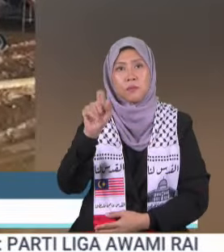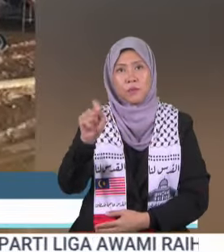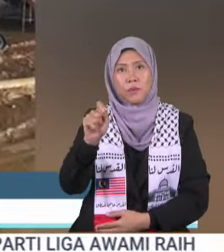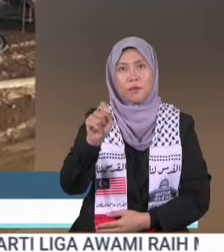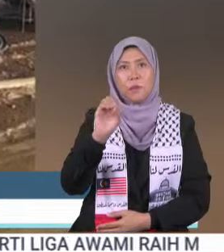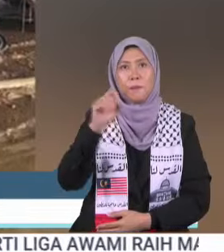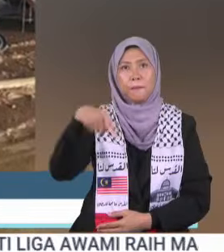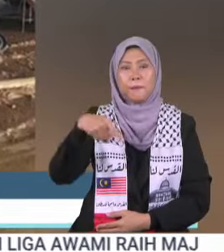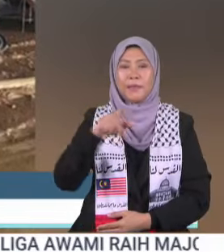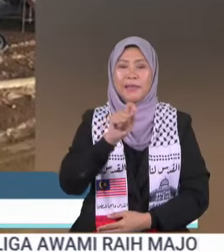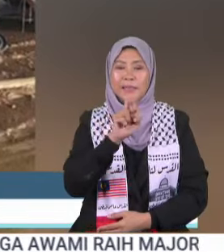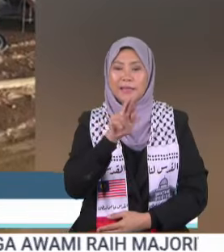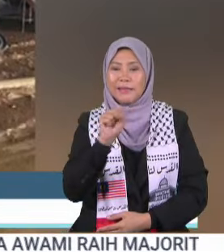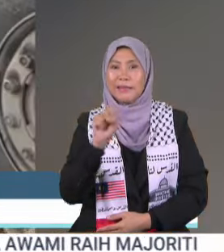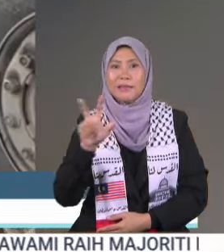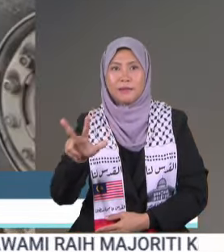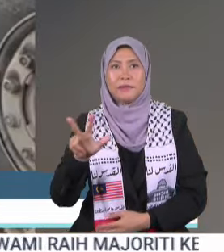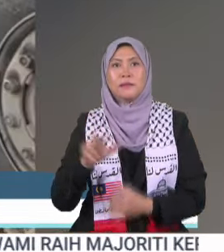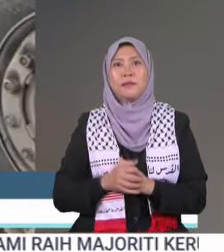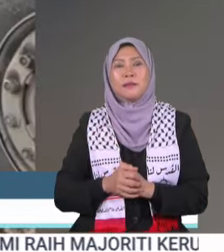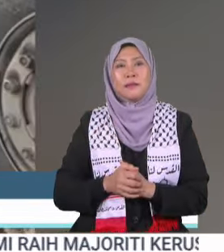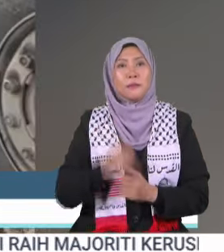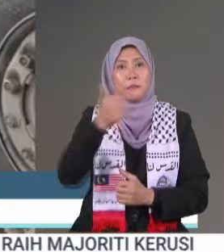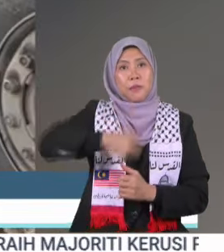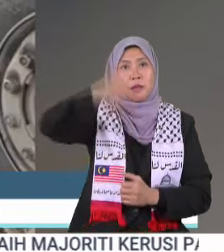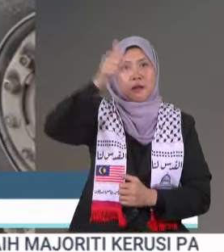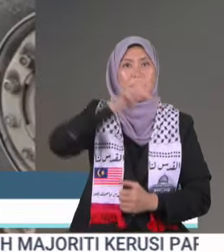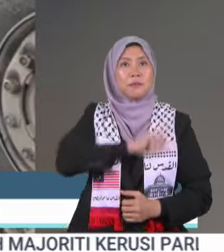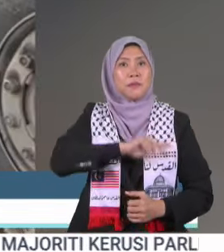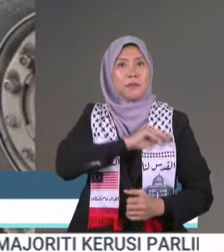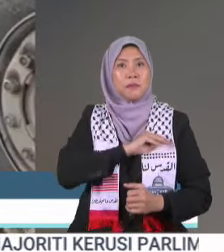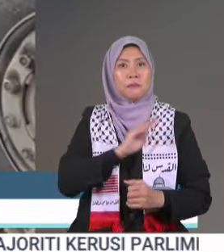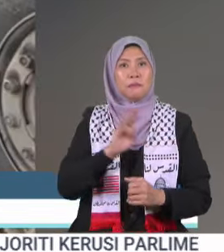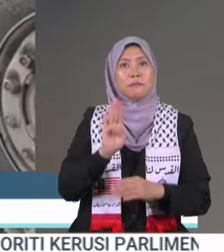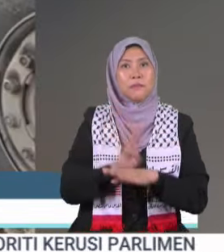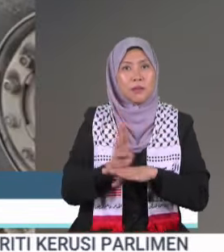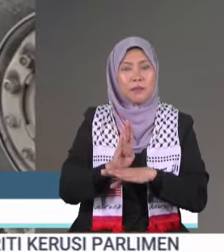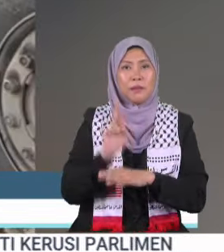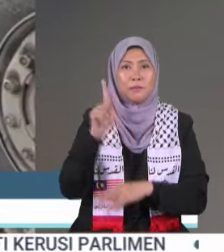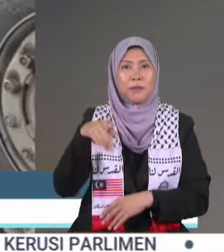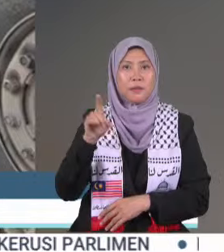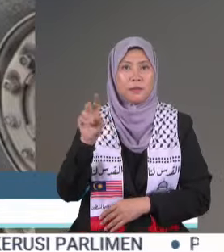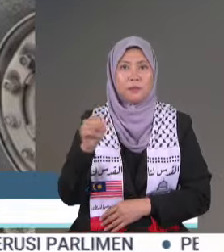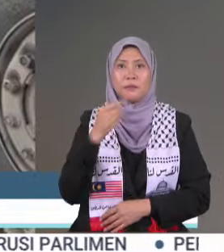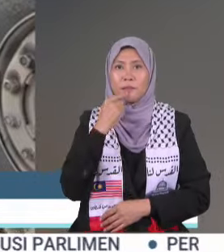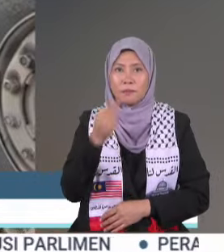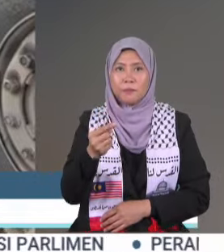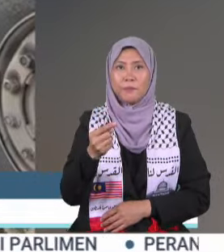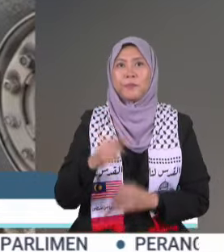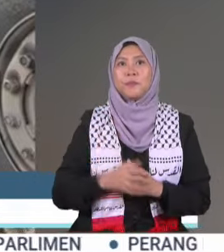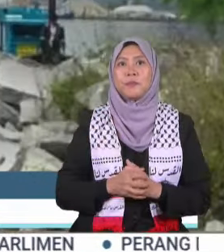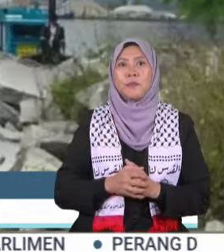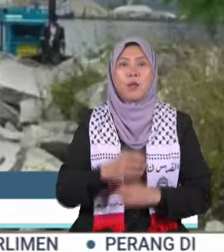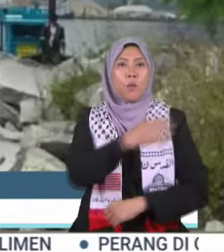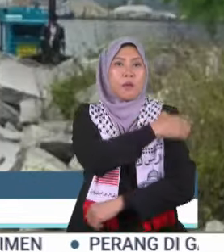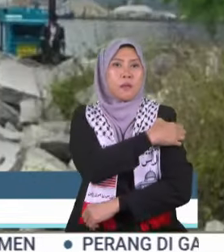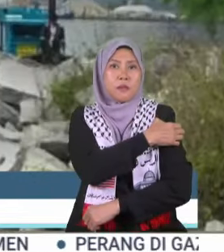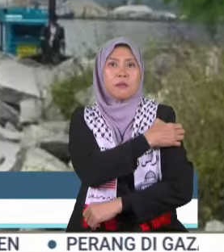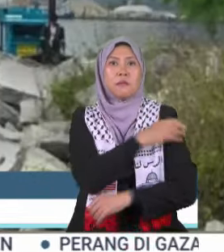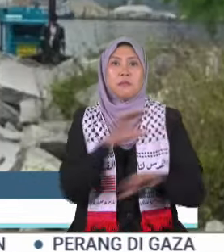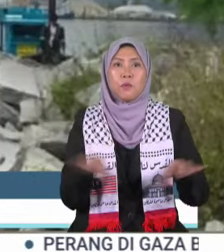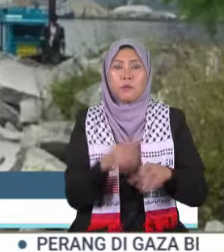3 menurut pengarah Kementerian Perdagangan dalam negeri dan kosar hidup perak Datuk Kamaluddin Ismail penguatkuasaan